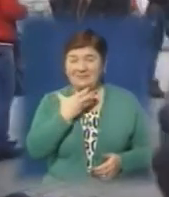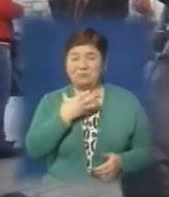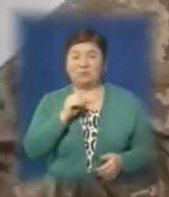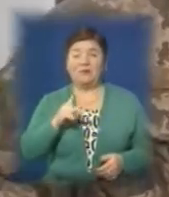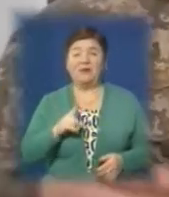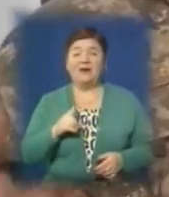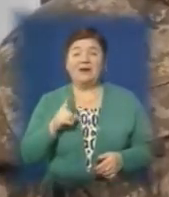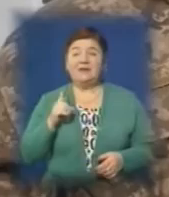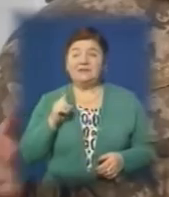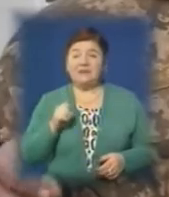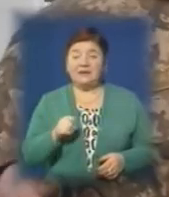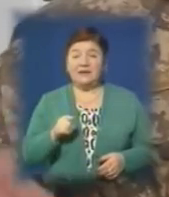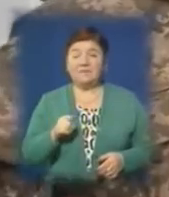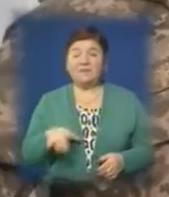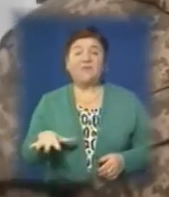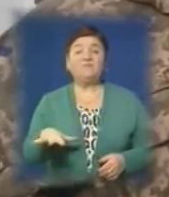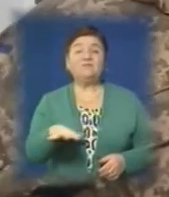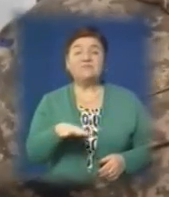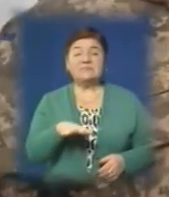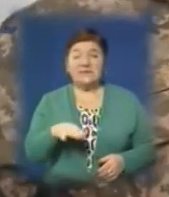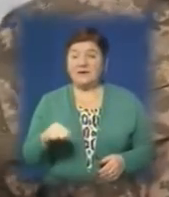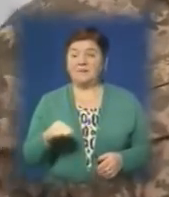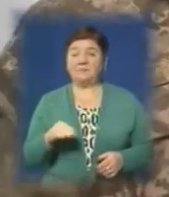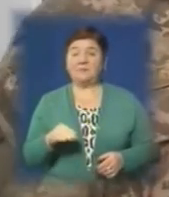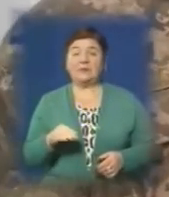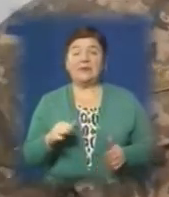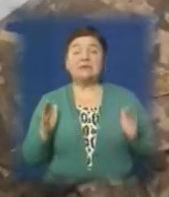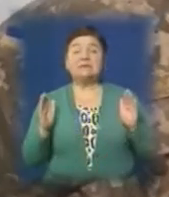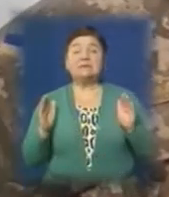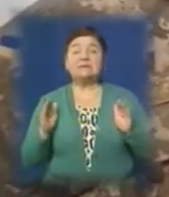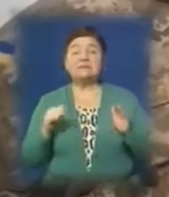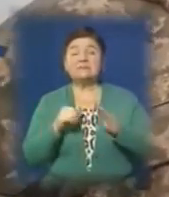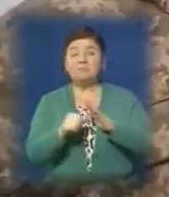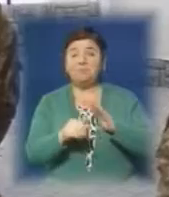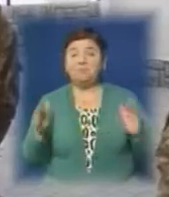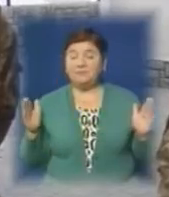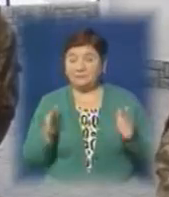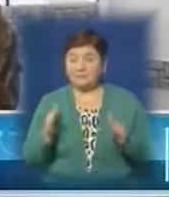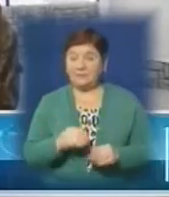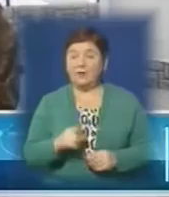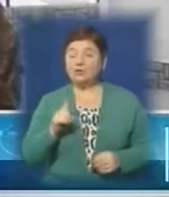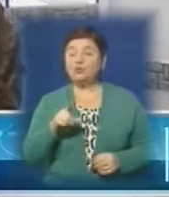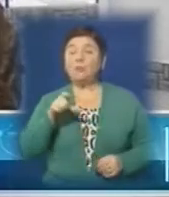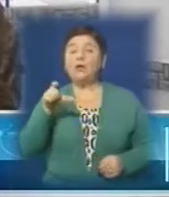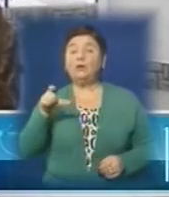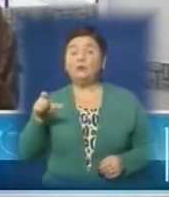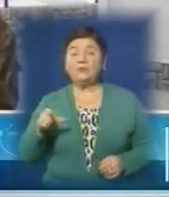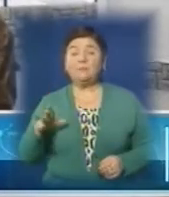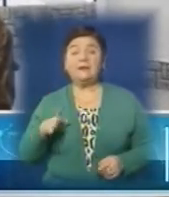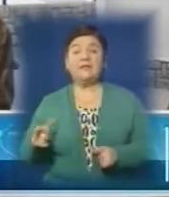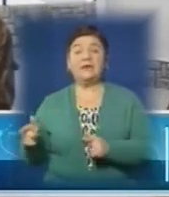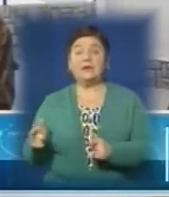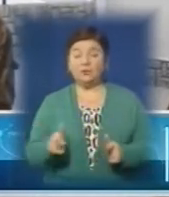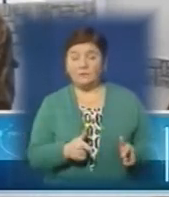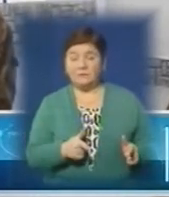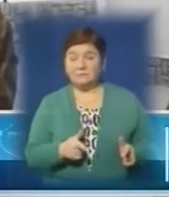Повторили ті команди всі у групі з бригадними навчаннями. Щоб люди були готові в будь-який